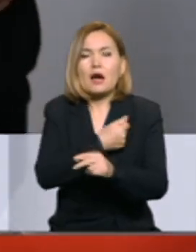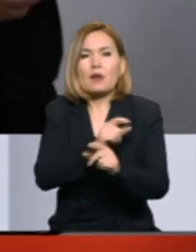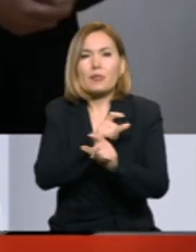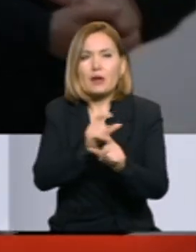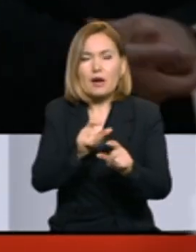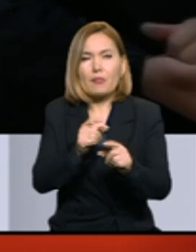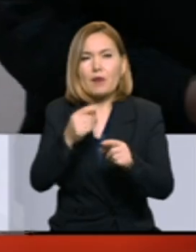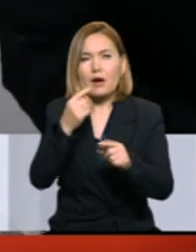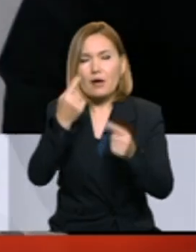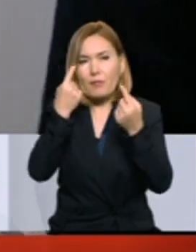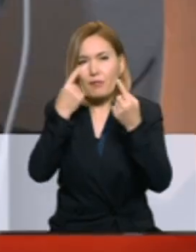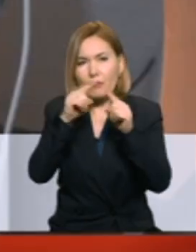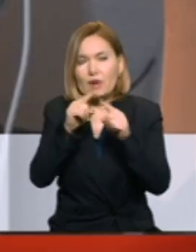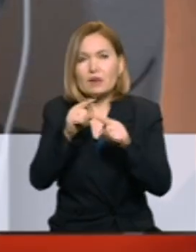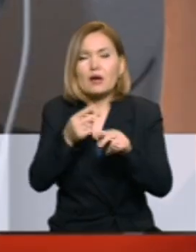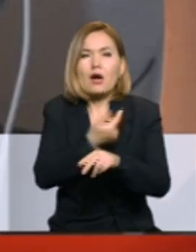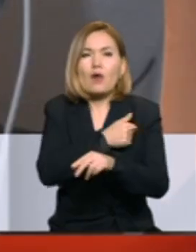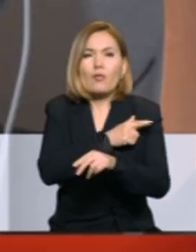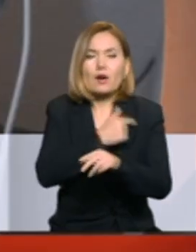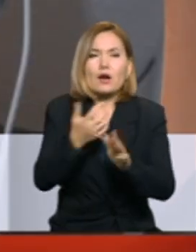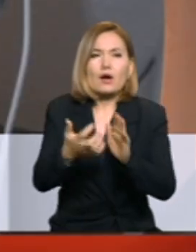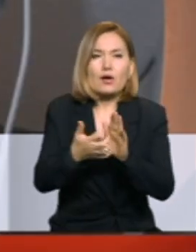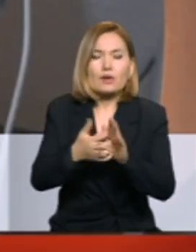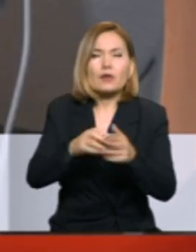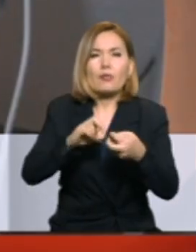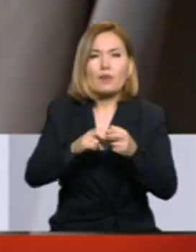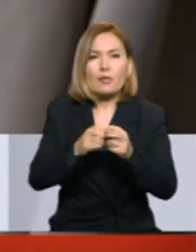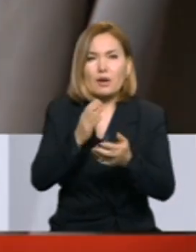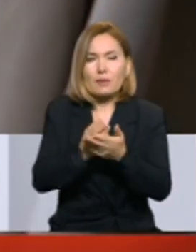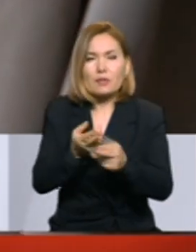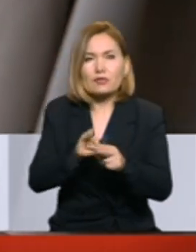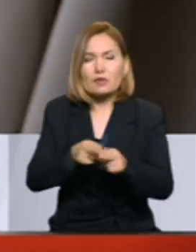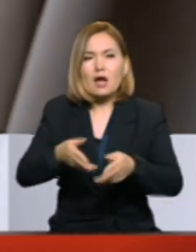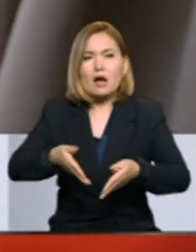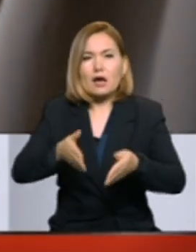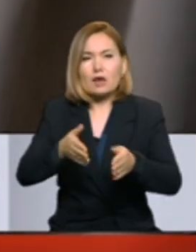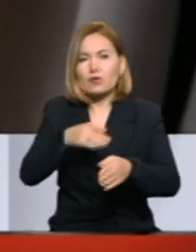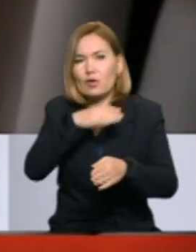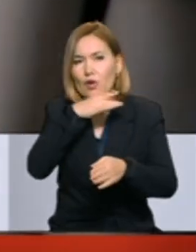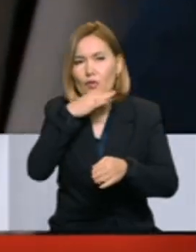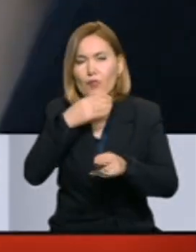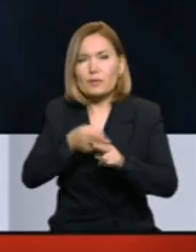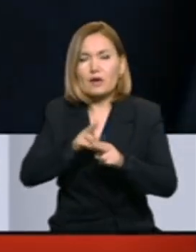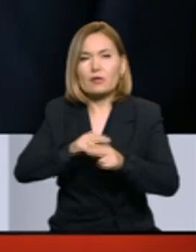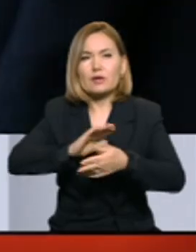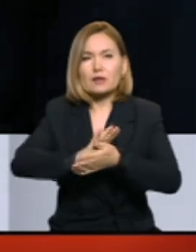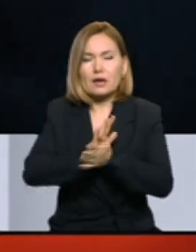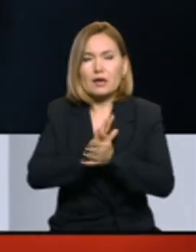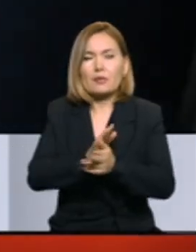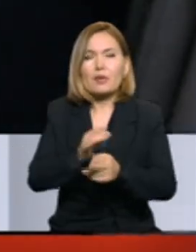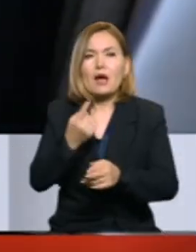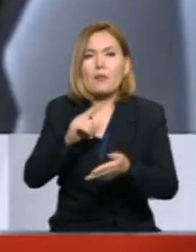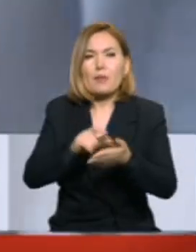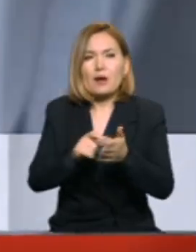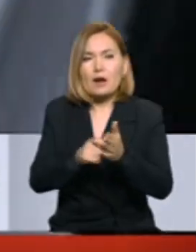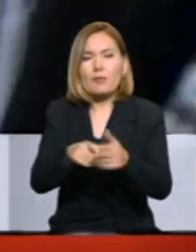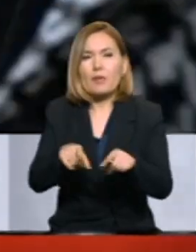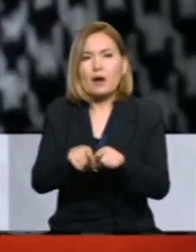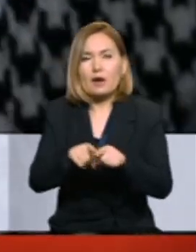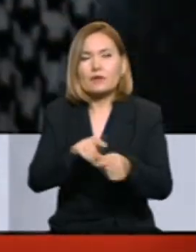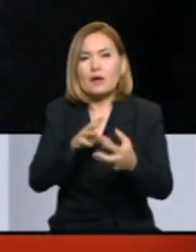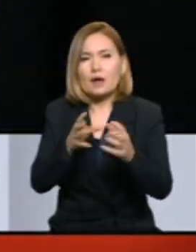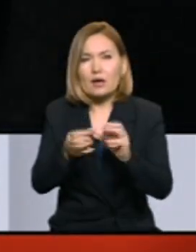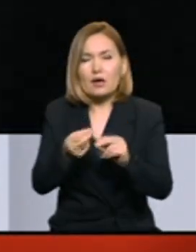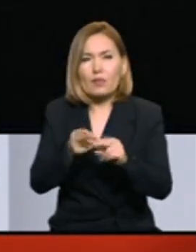медициналық құралдардың өзіне орын жетпегендіктен біразын дәлізге шығарып қойған. Қимараттың тарлығынан қазір бір бөлменің өзі мұнда